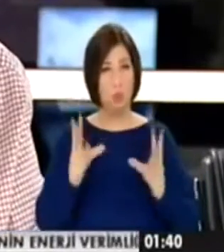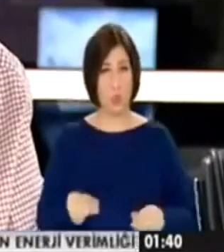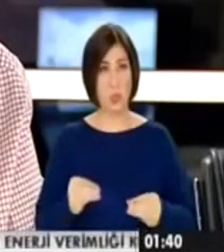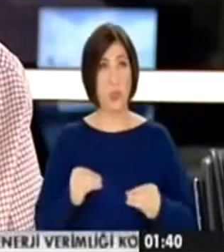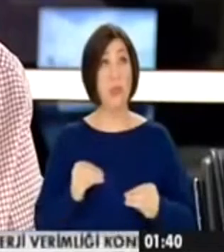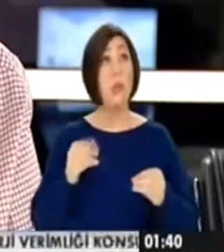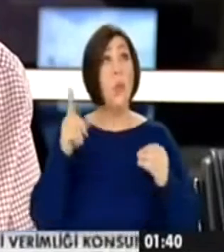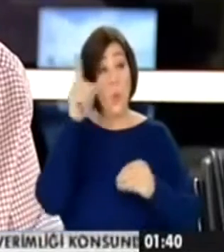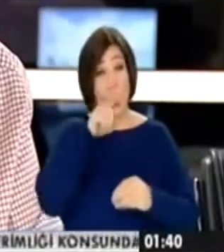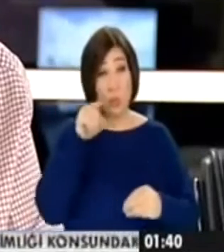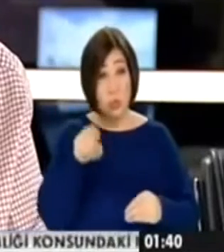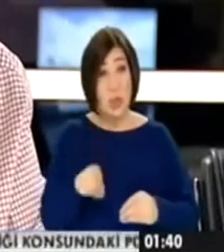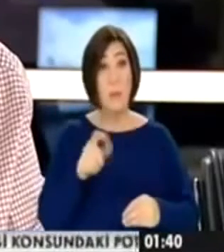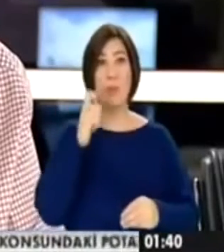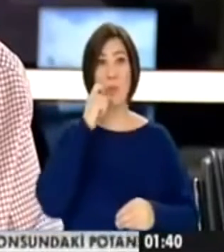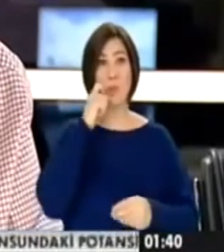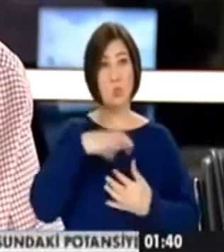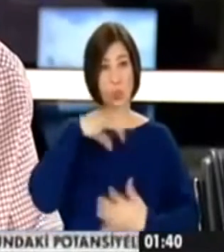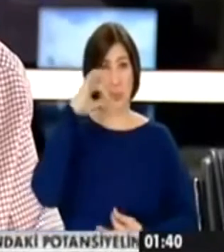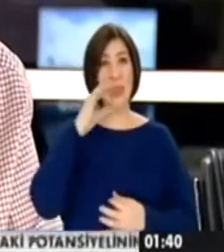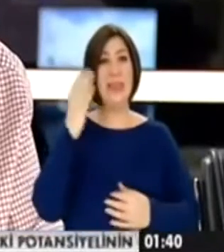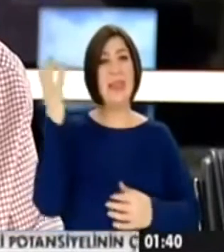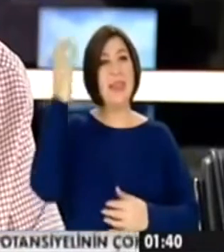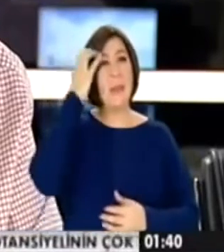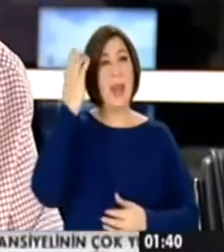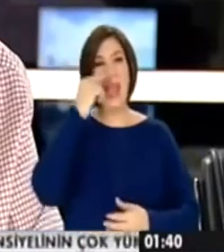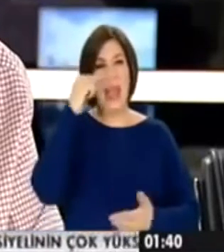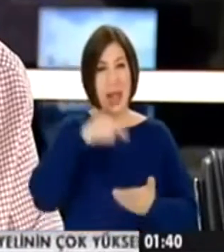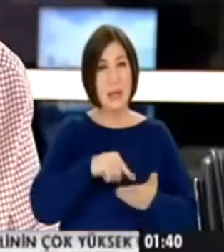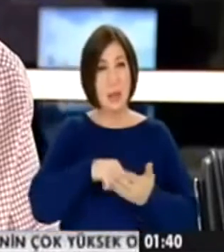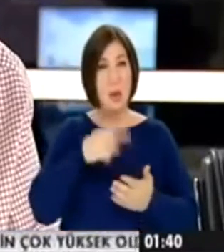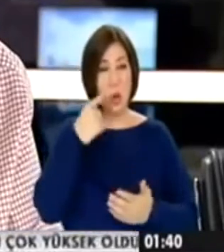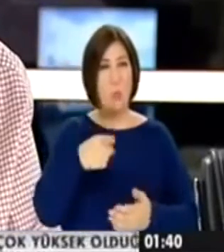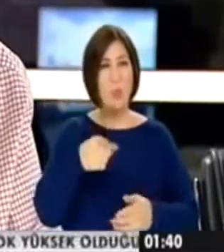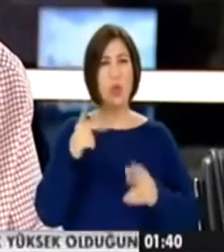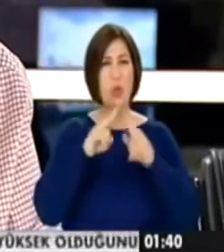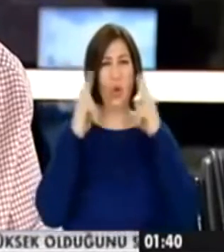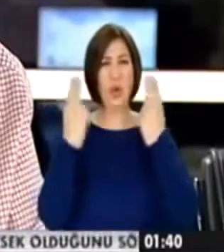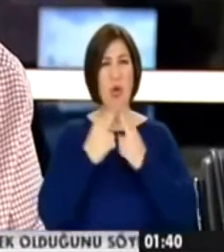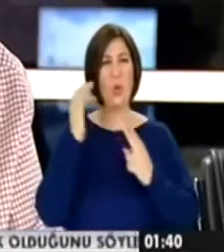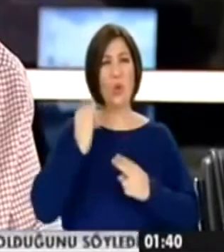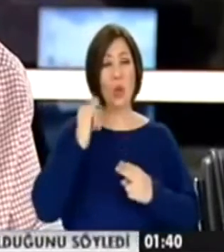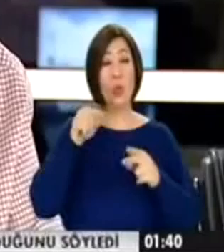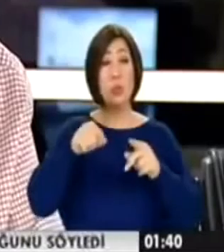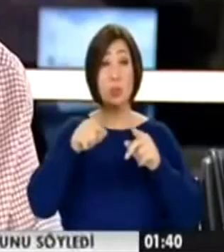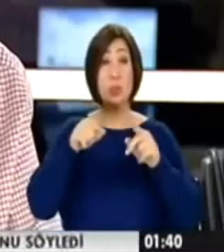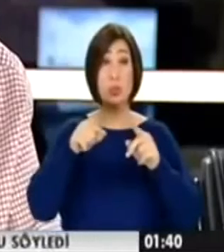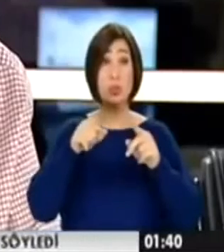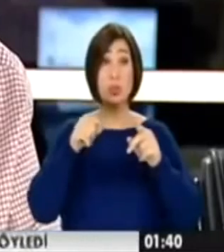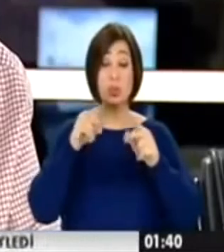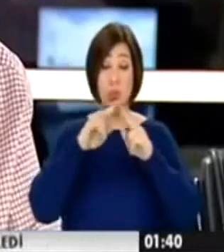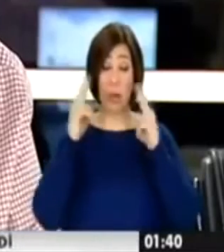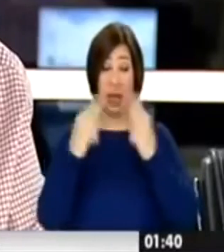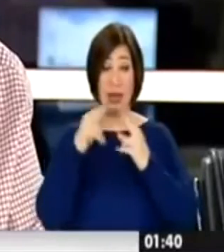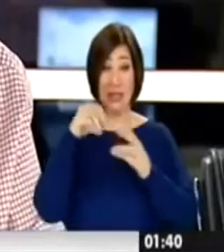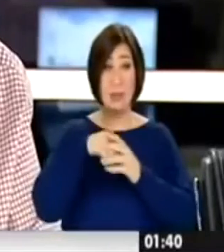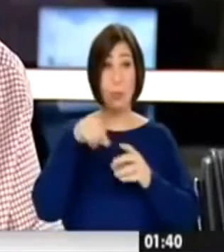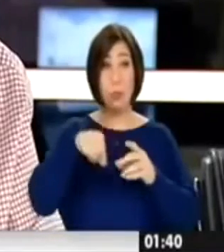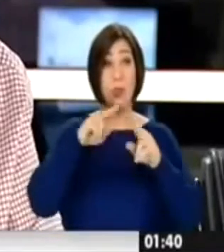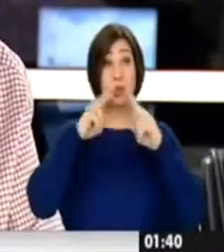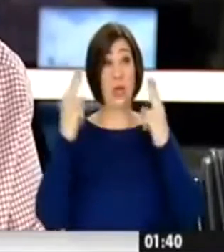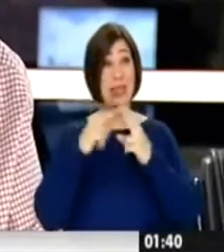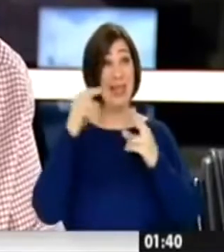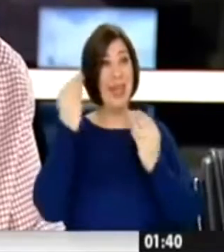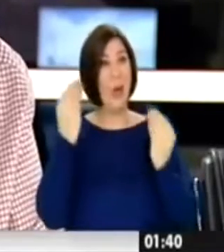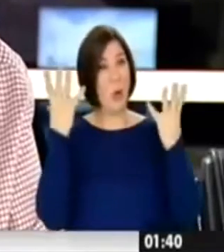yüzden Müslümanların temel inançlarına göre biz bu dünyadaki kötülüklerin illa dünyada karşılık bulacağı, dünyadaki iyiliklerin bu dünyada